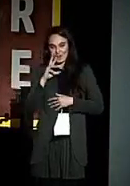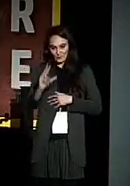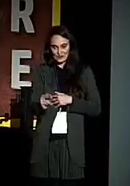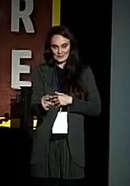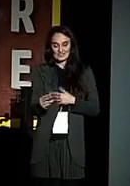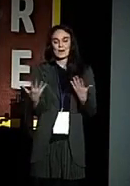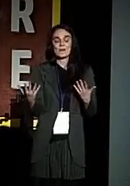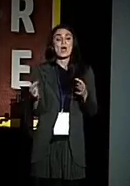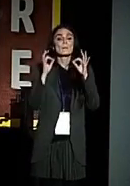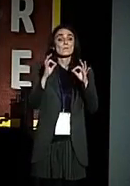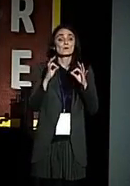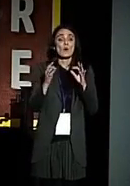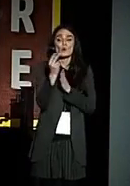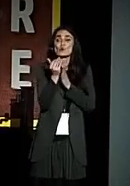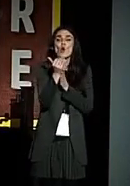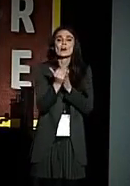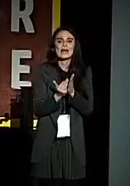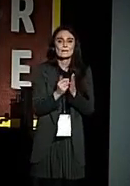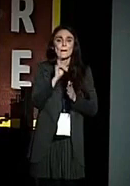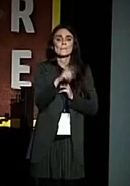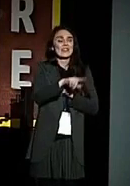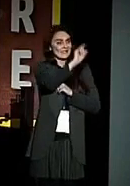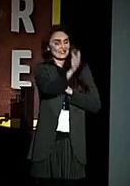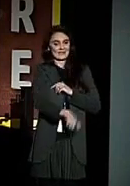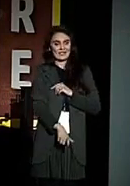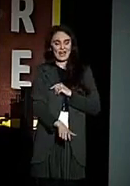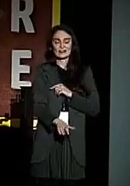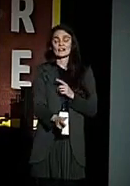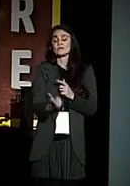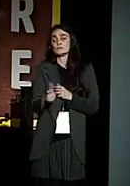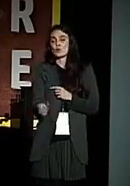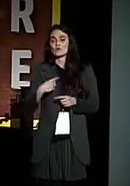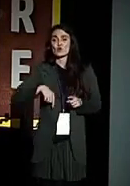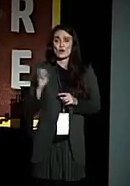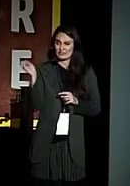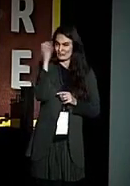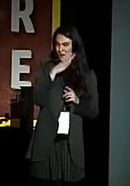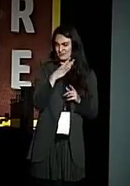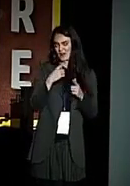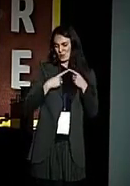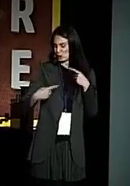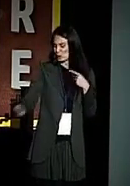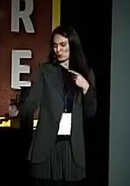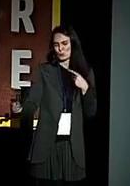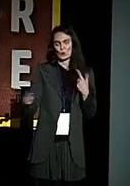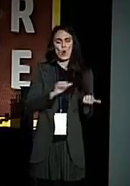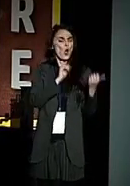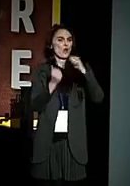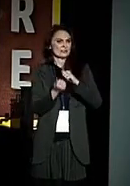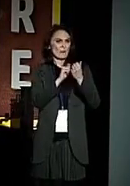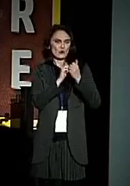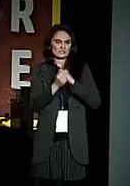l'Italia perché per troppo tempo noi abbiamo dimenticato, ragionando della contrapposizione tra nord e sud,